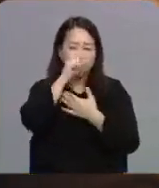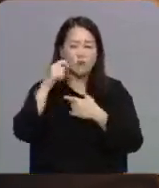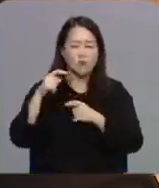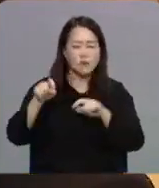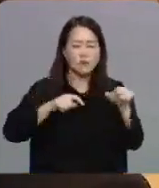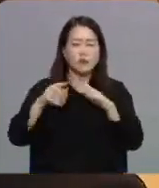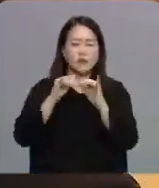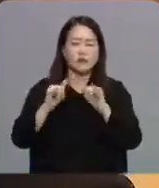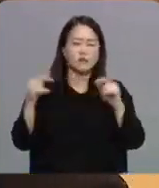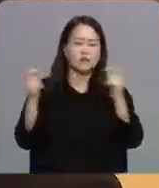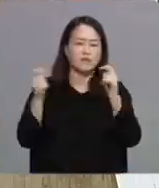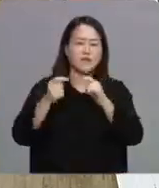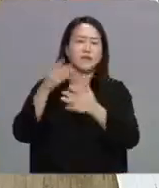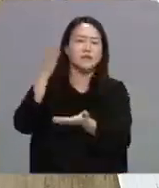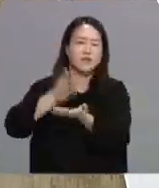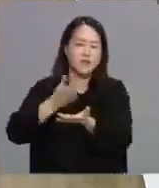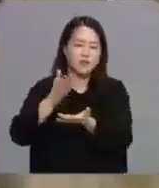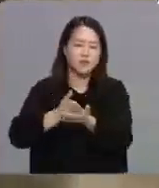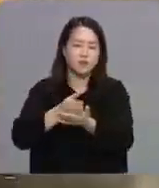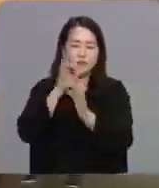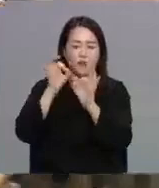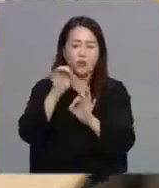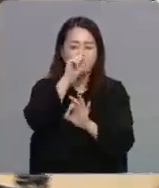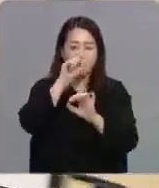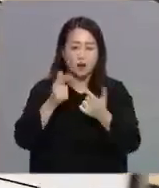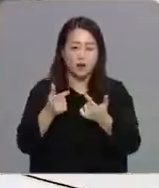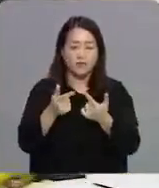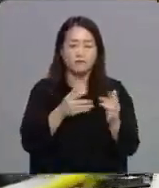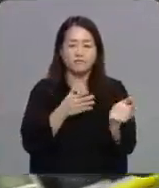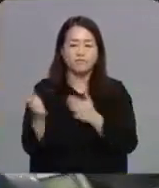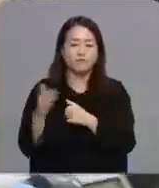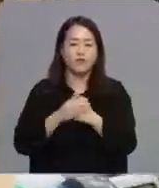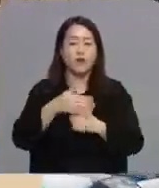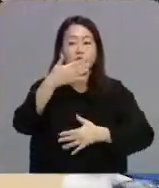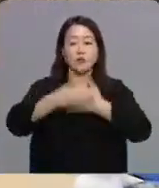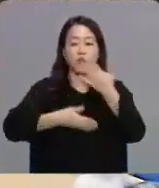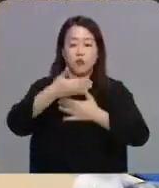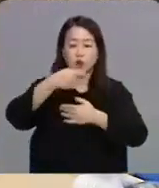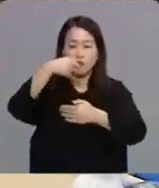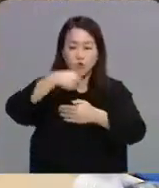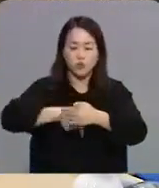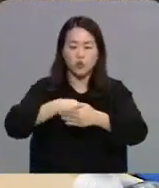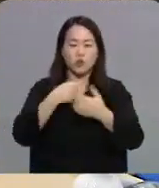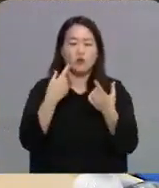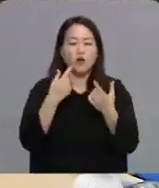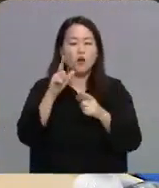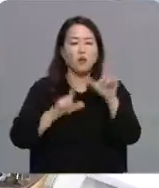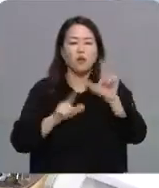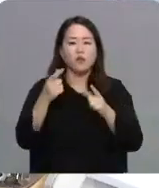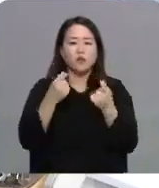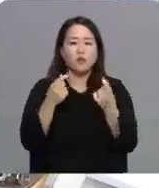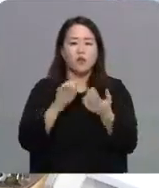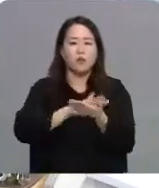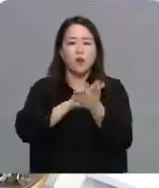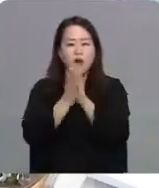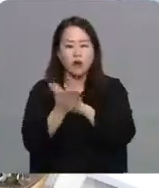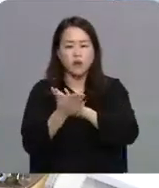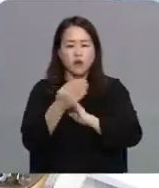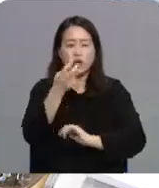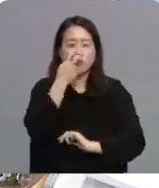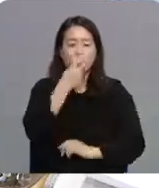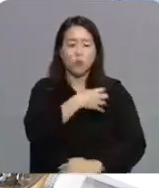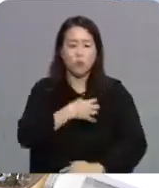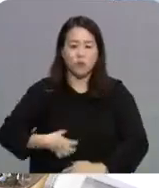거 안 좋으니까요. 영화 속 수사기관처럼 바뀐 보건소 광장. 남궁 봉주 씨에겐 밤낮이